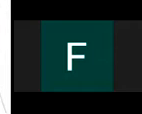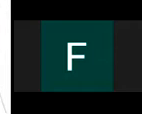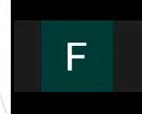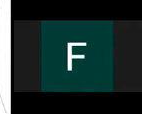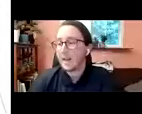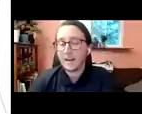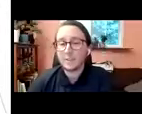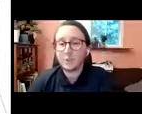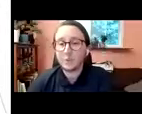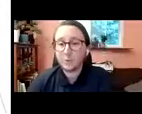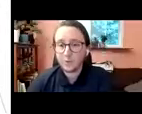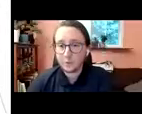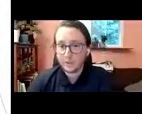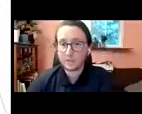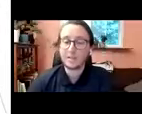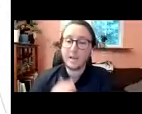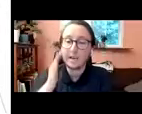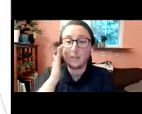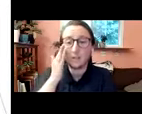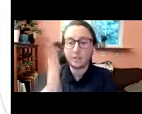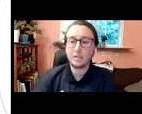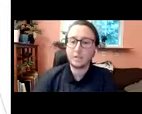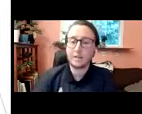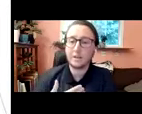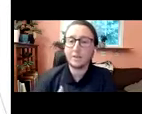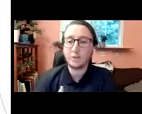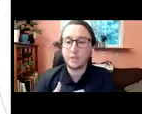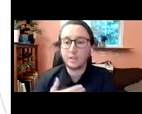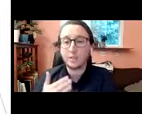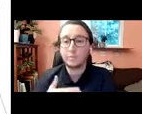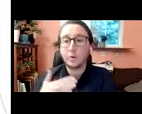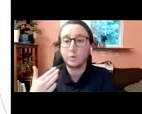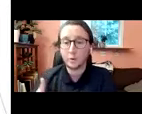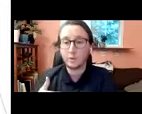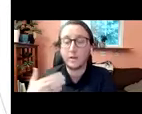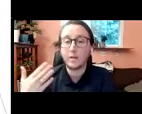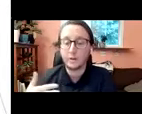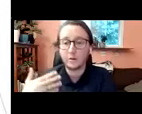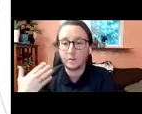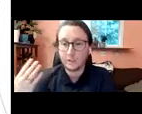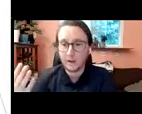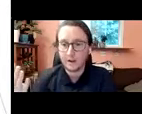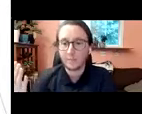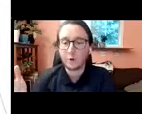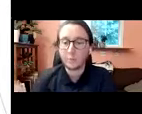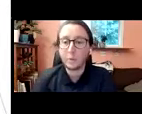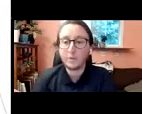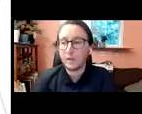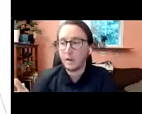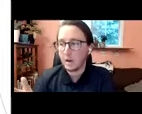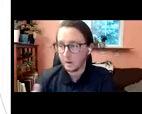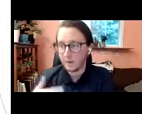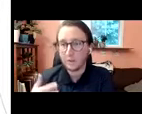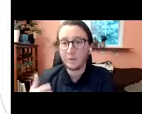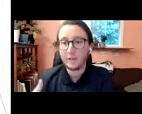cette main levée, c'est pour faire une question à moi? Non, vous pouvez continuer. Alors, OK, merci. Donc, il fallait prouver qu'ils étaient